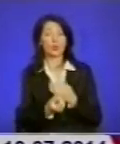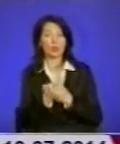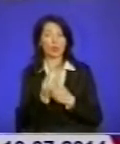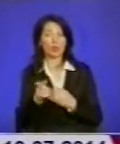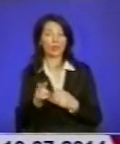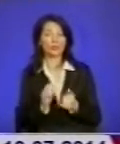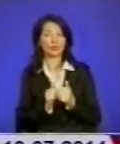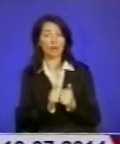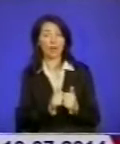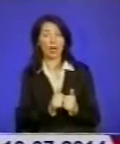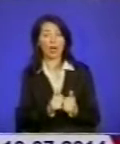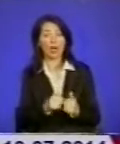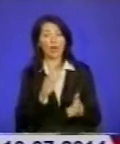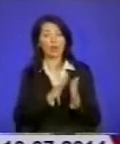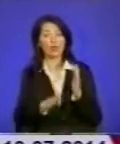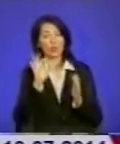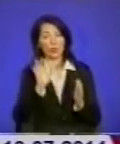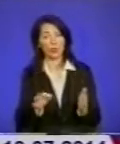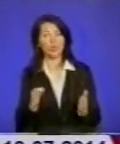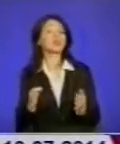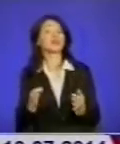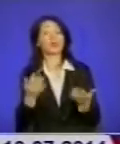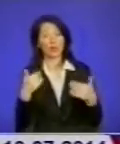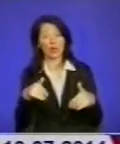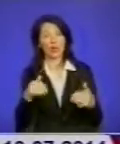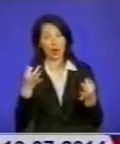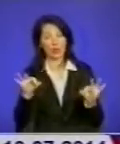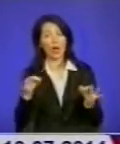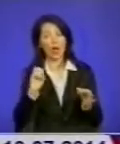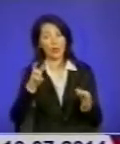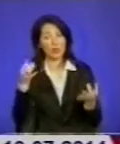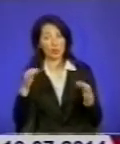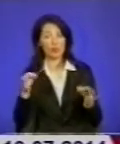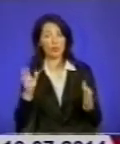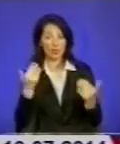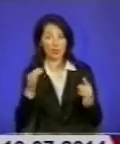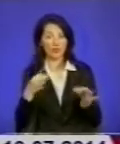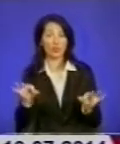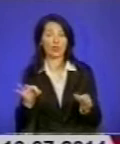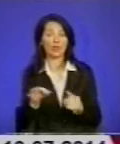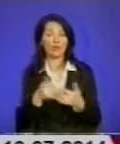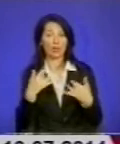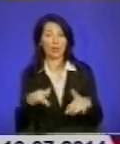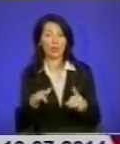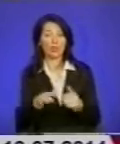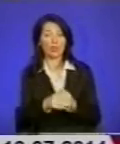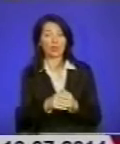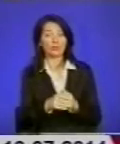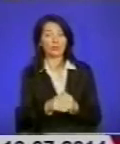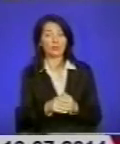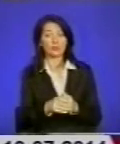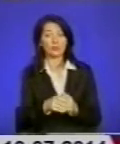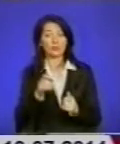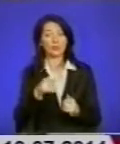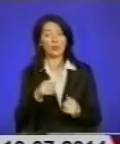їхні. 90% амністованих вже на свободі. Українським законодавством передбачена підготовка засуджених до звільнення. Ми з свого